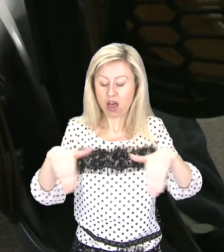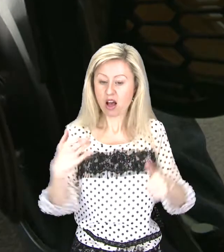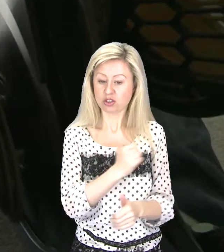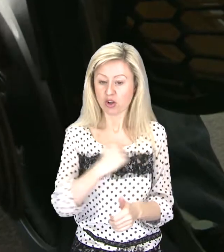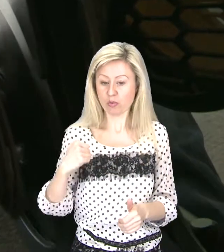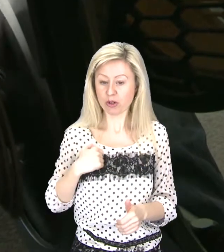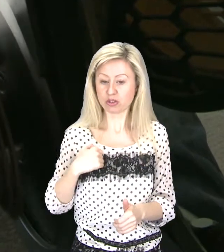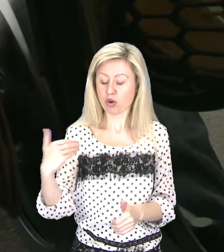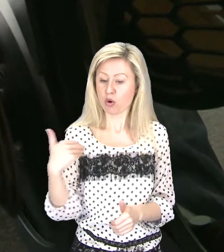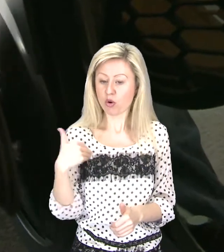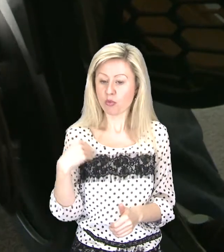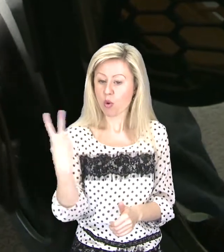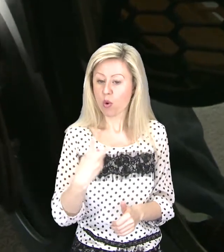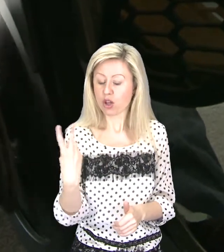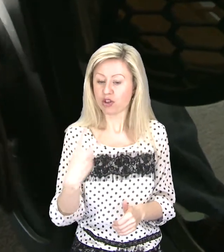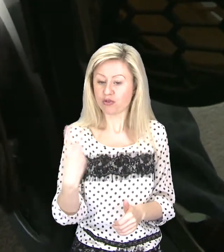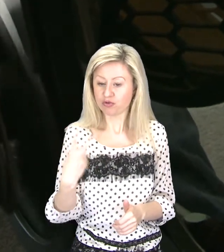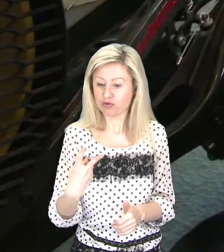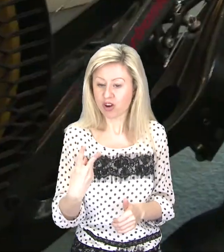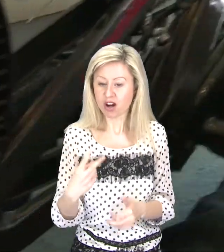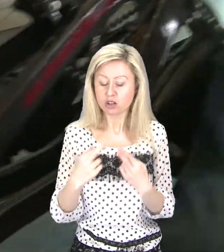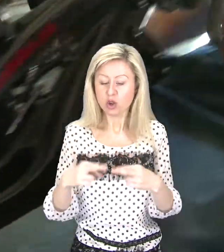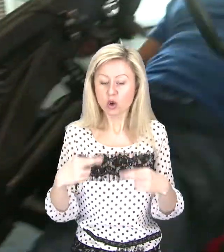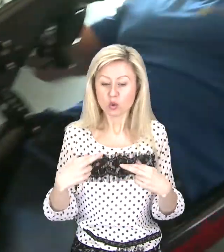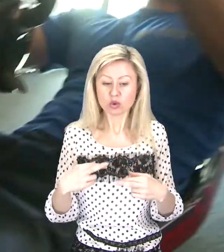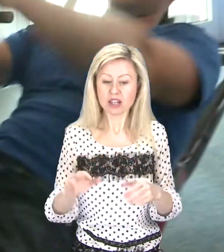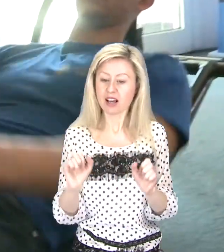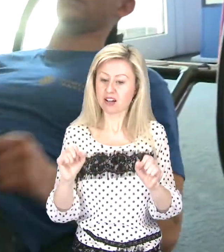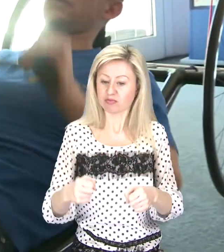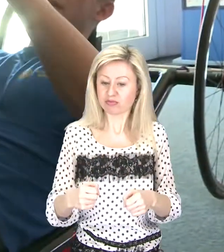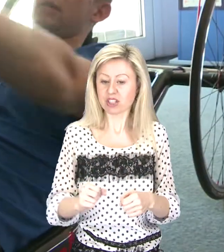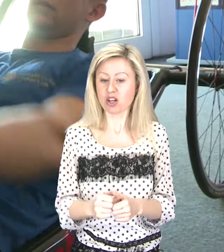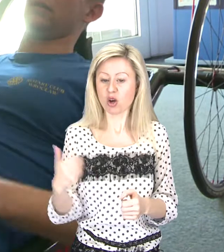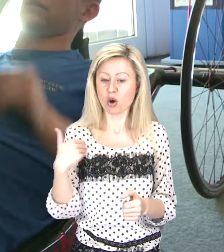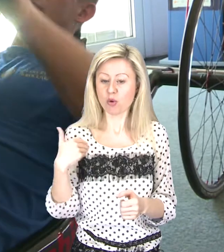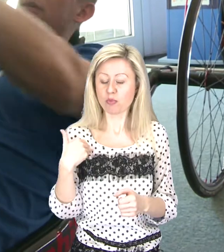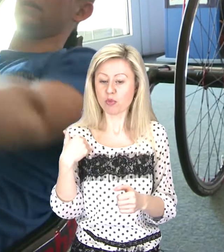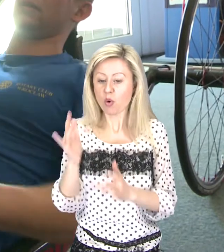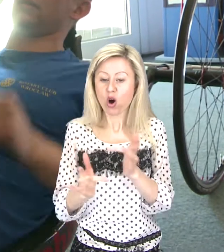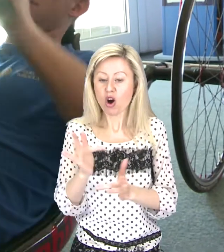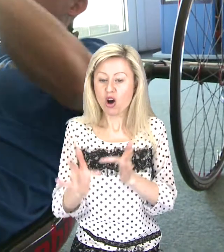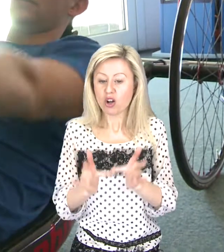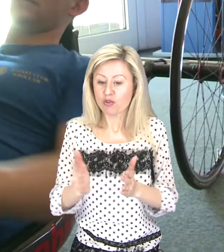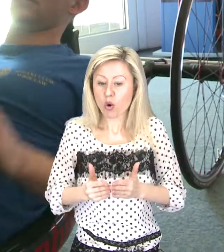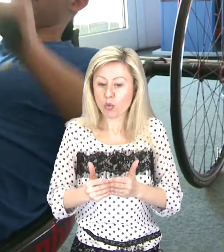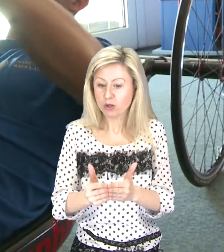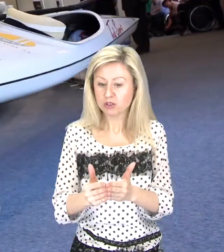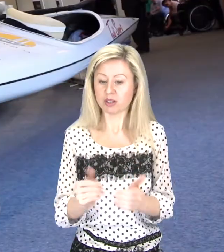były dwa stoiska promujące aktywne formy spędzania czasu wolnego. Mowa o handbajkach i kajakach.